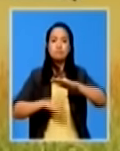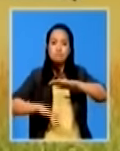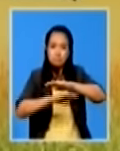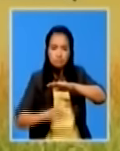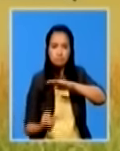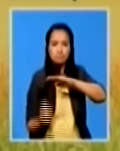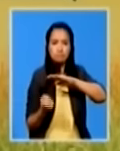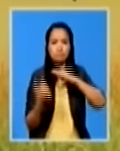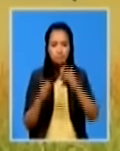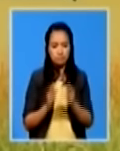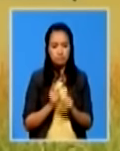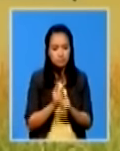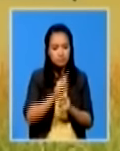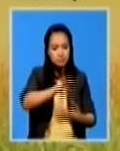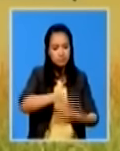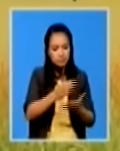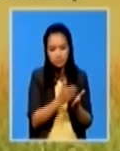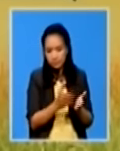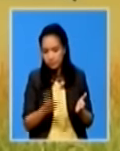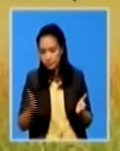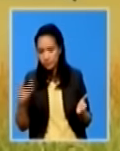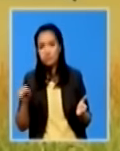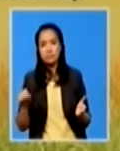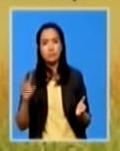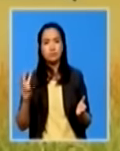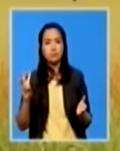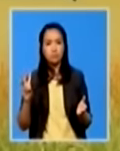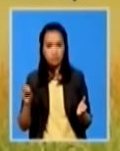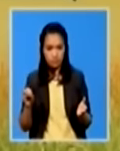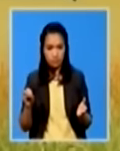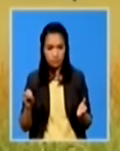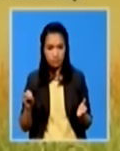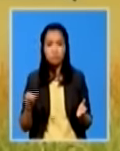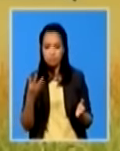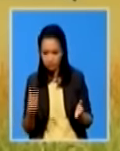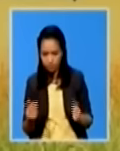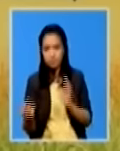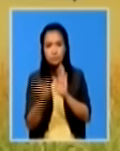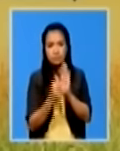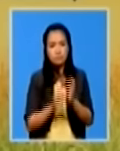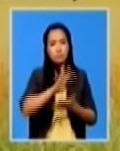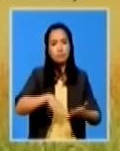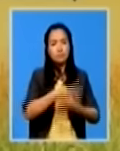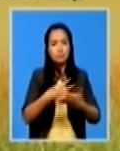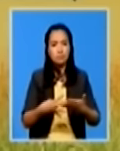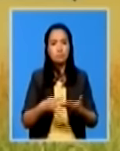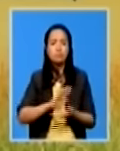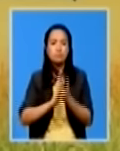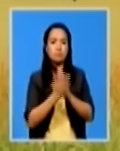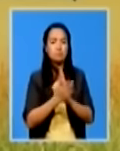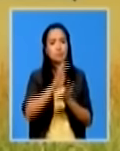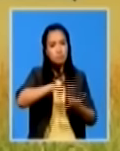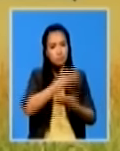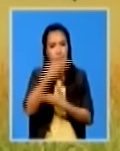ว้ให้ตามรถแมพระยะที่1นะครับจนถึงปี60ที่เหลือก็จะบรรจุไว้ในแผนปฏิรูปและยุทธศาสตร์ชาติ20ปีมีการประเ